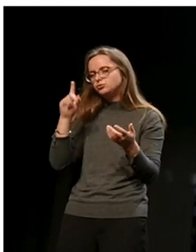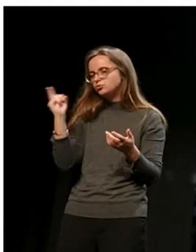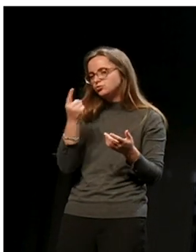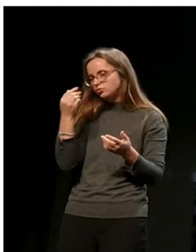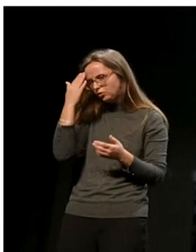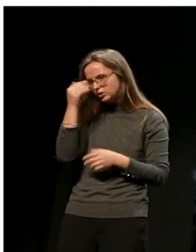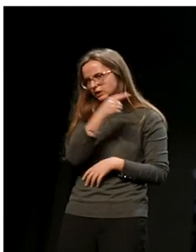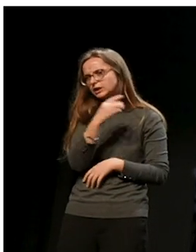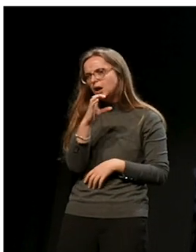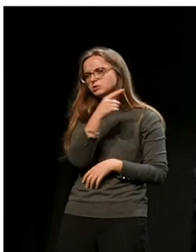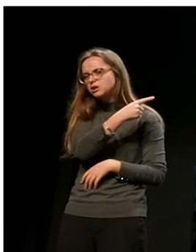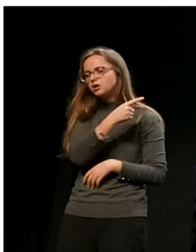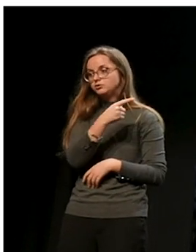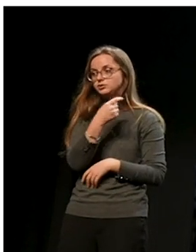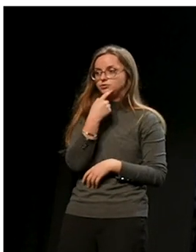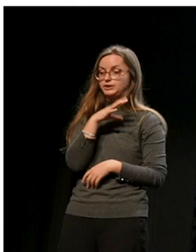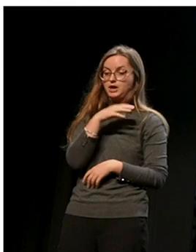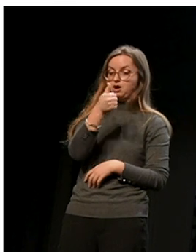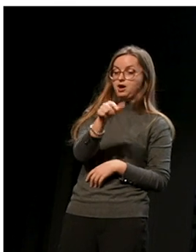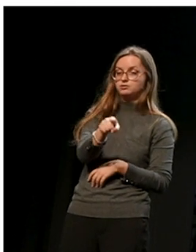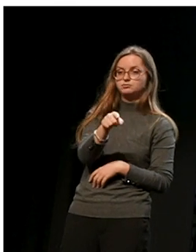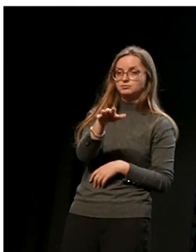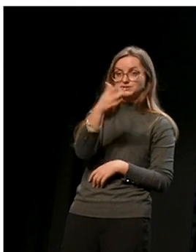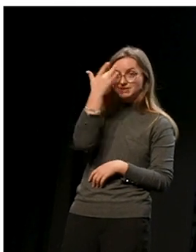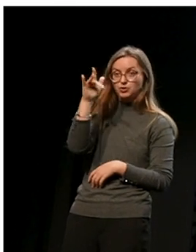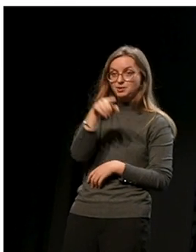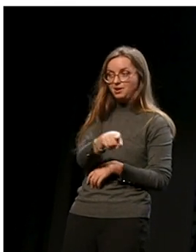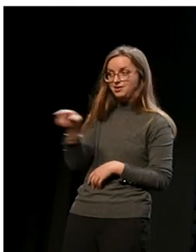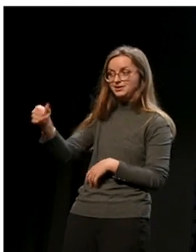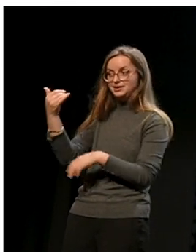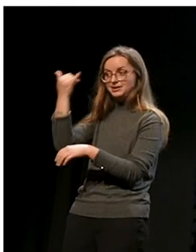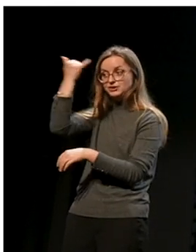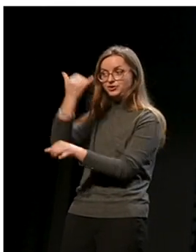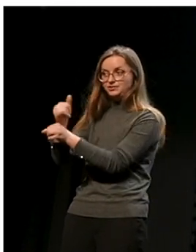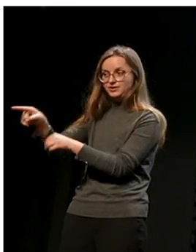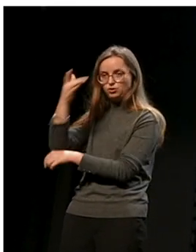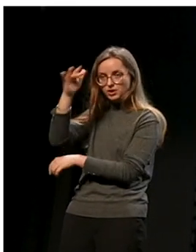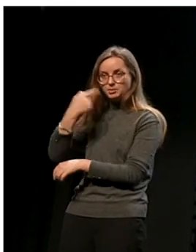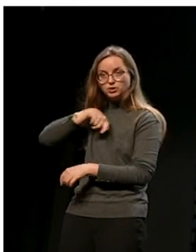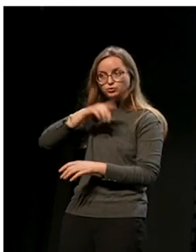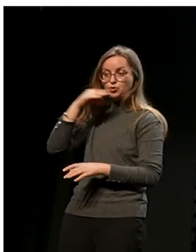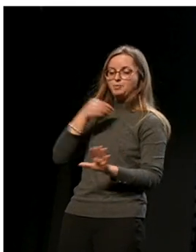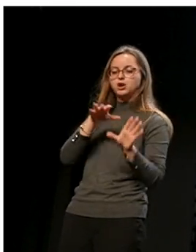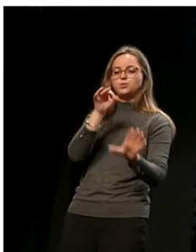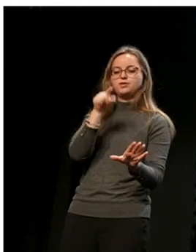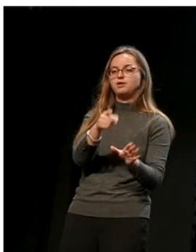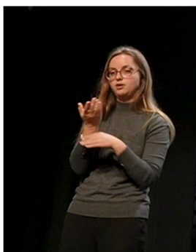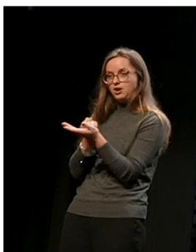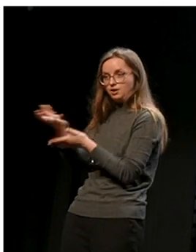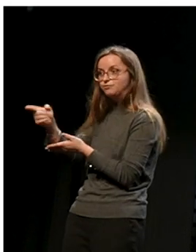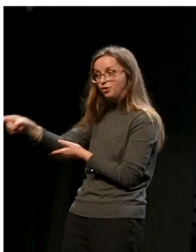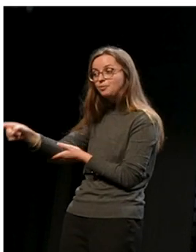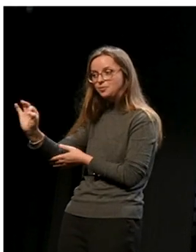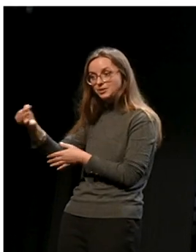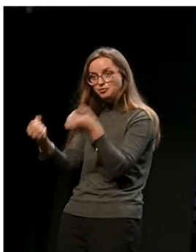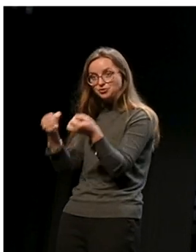deux ou trois, et en fait, il y en a toujours là-dedans un où il ne sait pas, et c'est nous qui allons lui apprendre. Donc, il y a toujours un échange. Dire, vous savez, quand c'est gratuit, c'est vous le